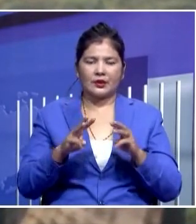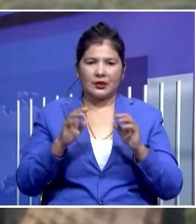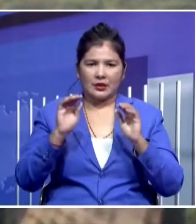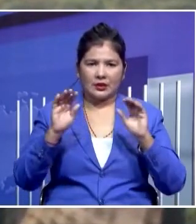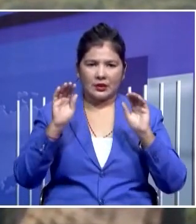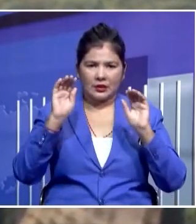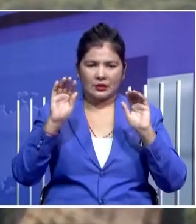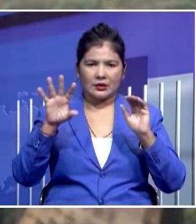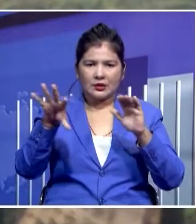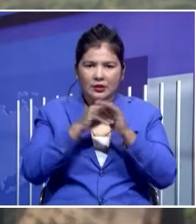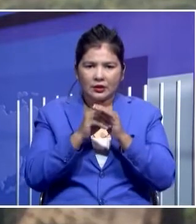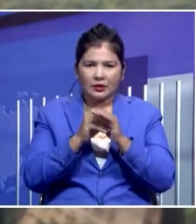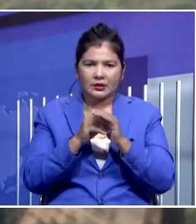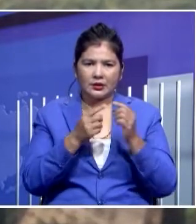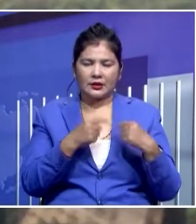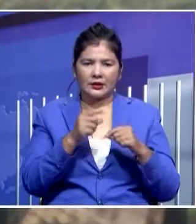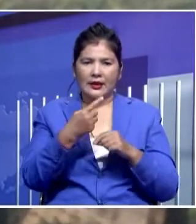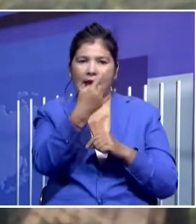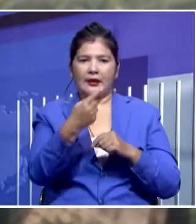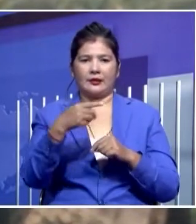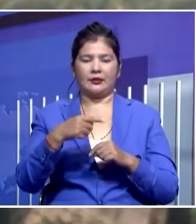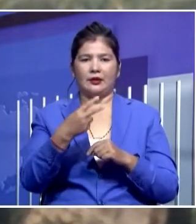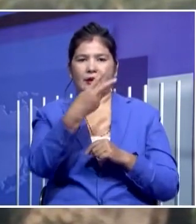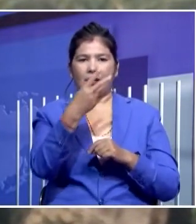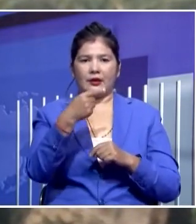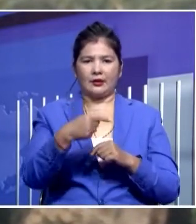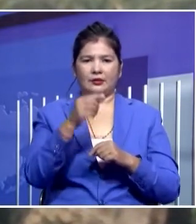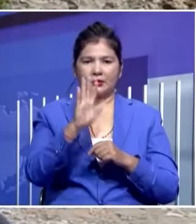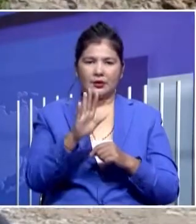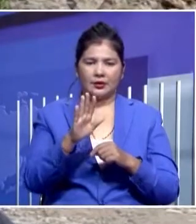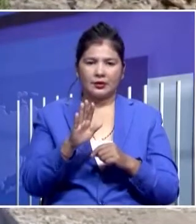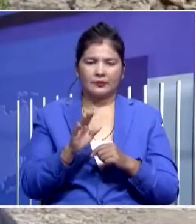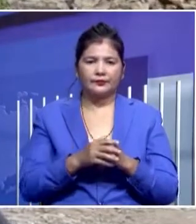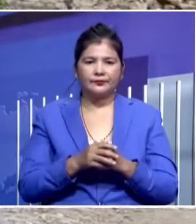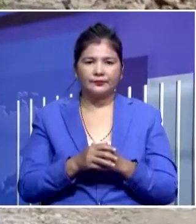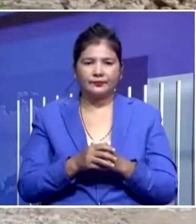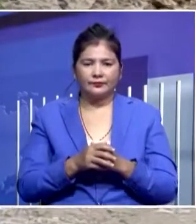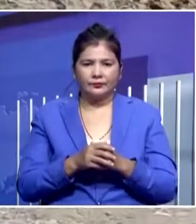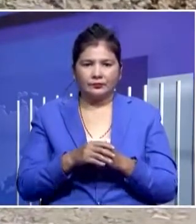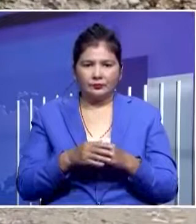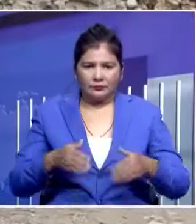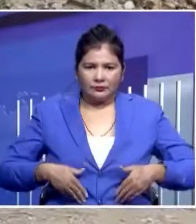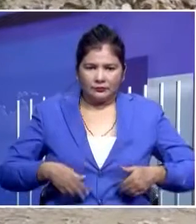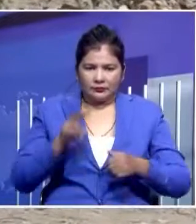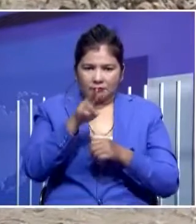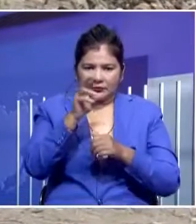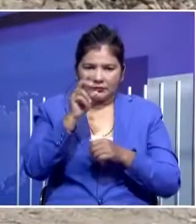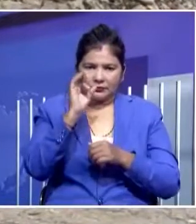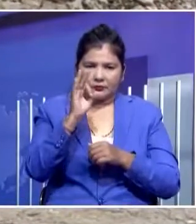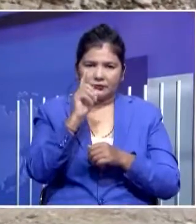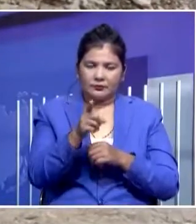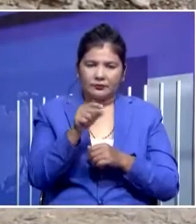हित जुन ऐन छ यसले चाहिँ अब तदारुकता पाउँछ जस्तो लाग्छ। बजार अनुगमन हुन राम्रो हो, तर